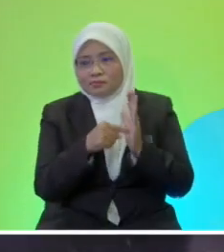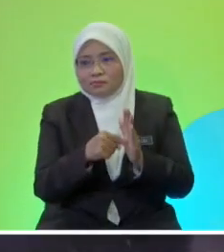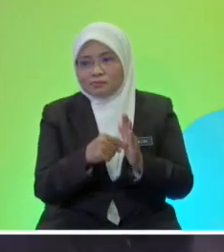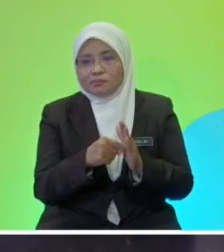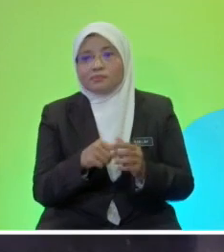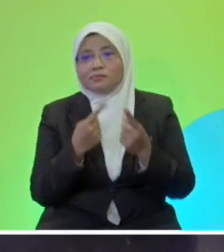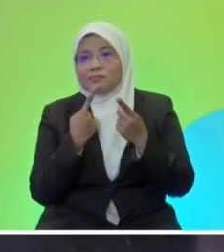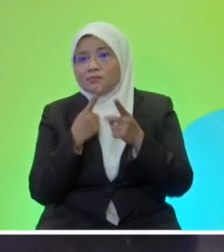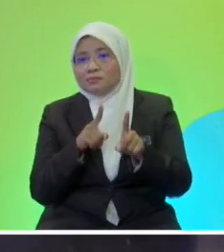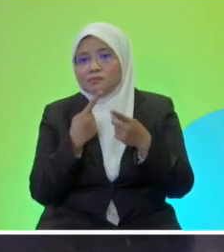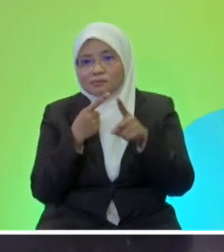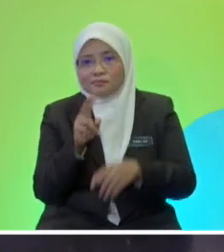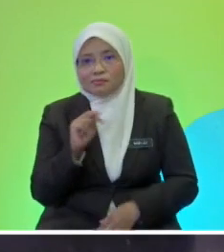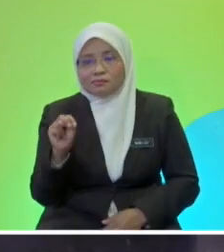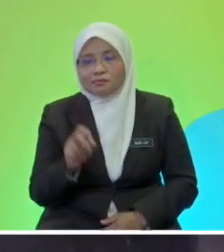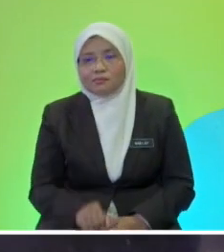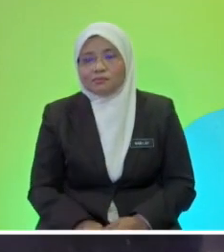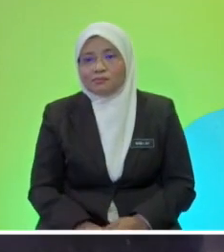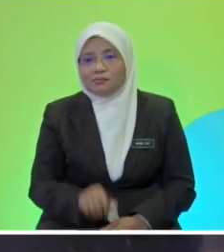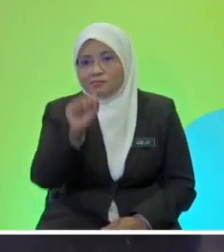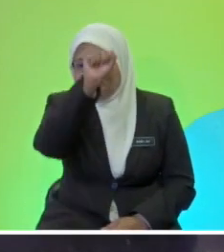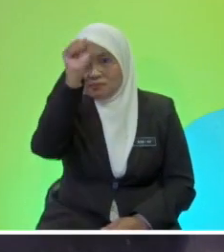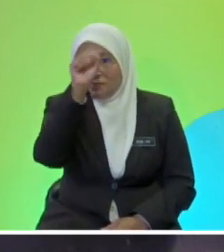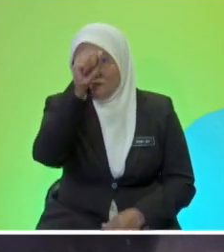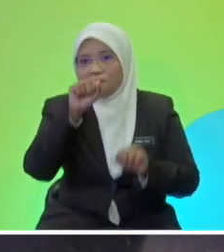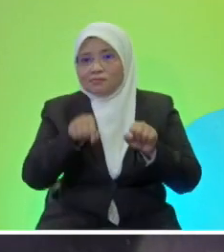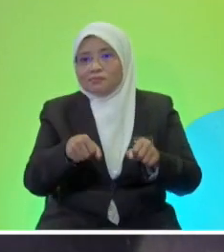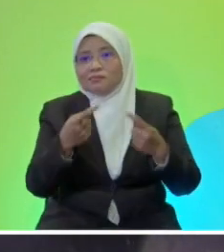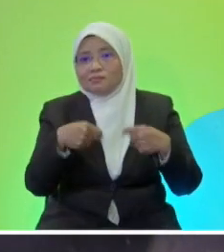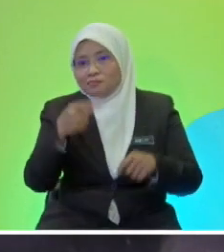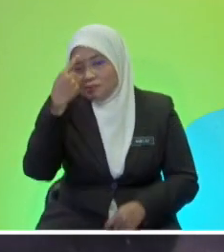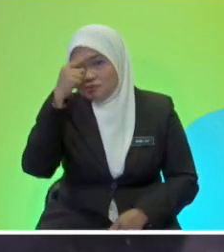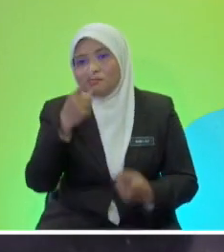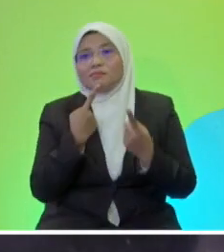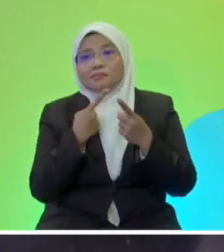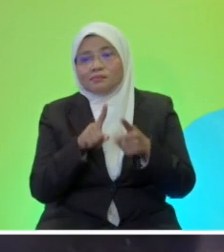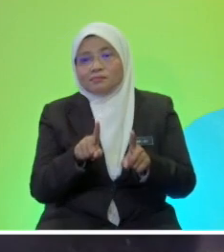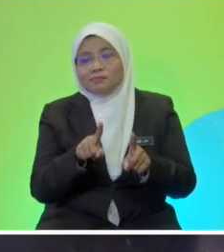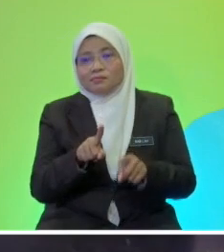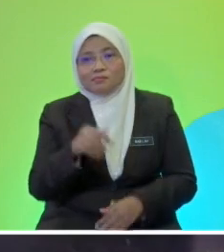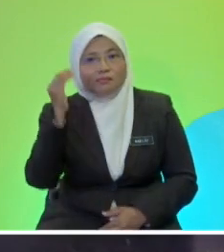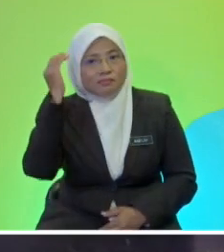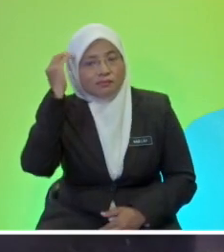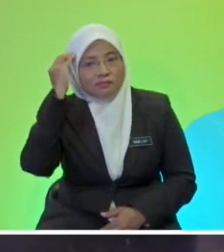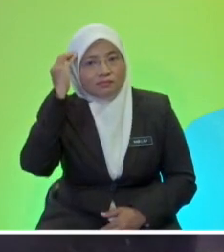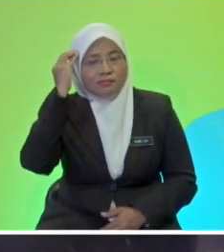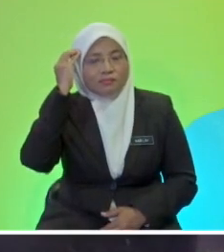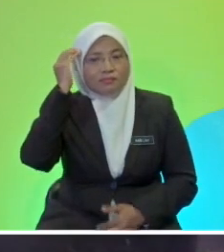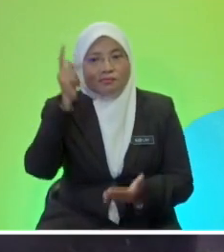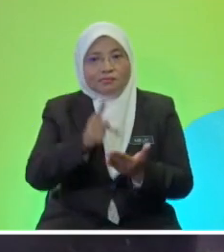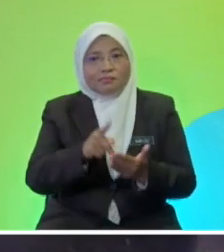Jawabannya oke oke Hari ini untuk mengenang pasti Bagaimanakah kaidah ini dijalankan oke